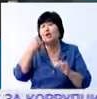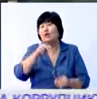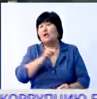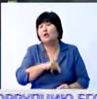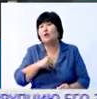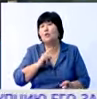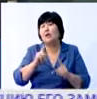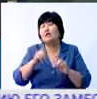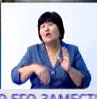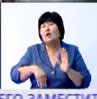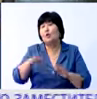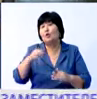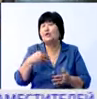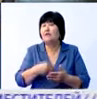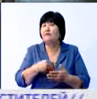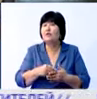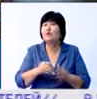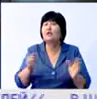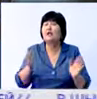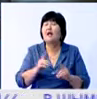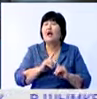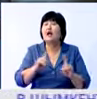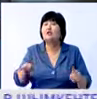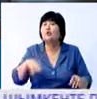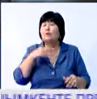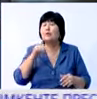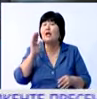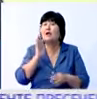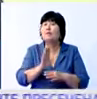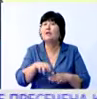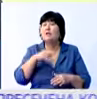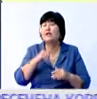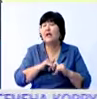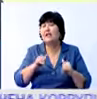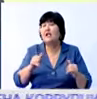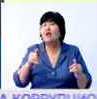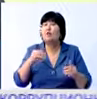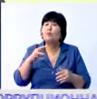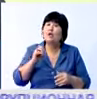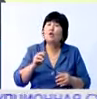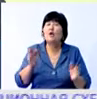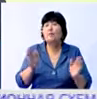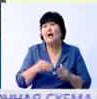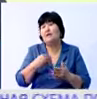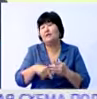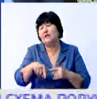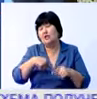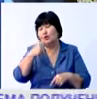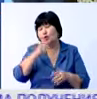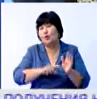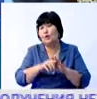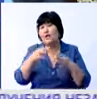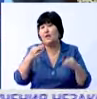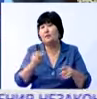работают совет по улучшению инвестиционного климата особое внимание в послании уделено развитию микро и малого бизнеса со следующего года он